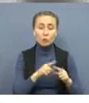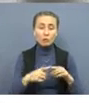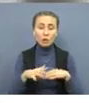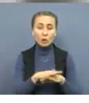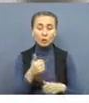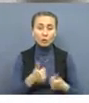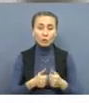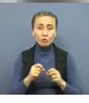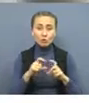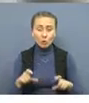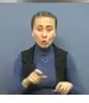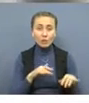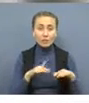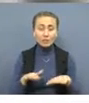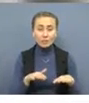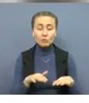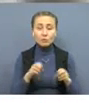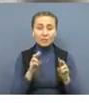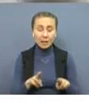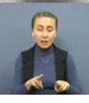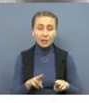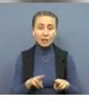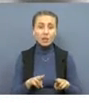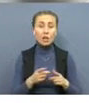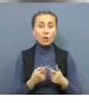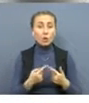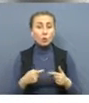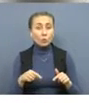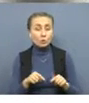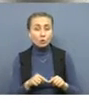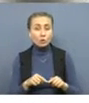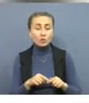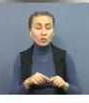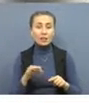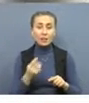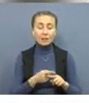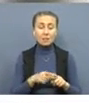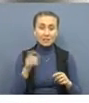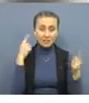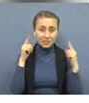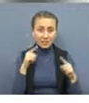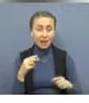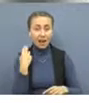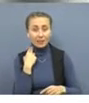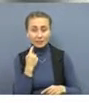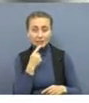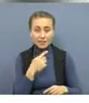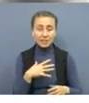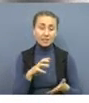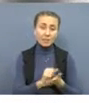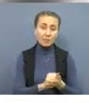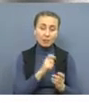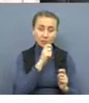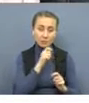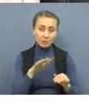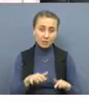школе действуют специальные кружки, я являюсь руководителем этих кружков. Так мы с детьми ставим сказки на английском, занимаем призовые места на